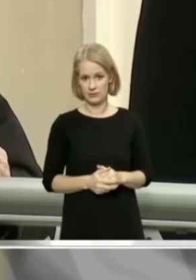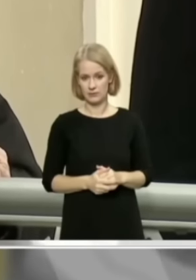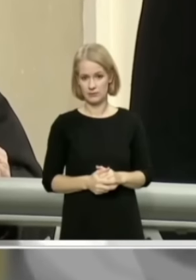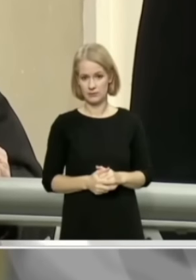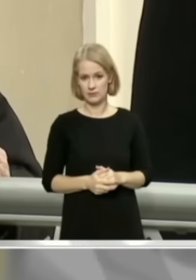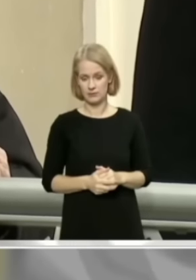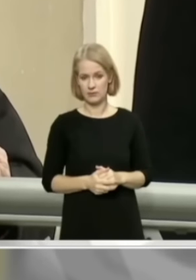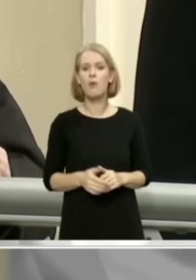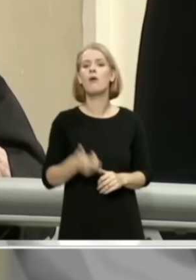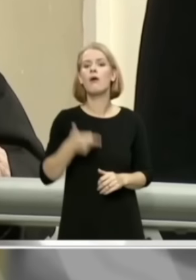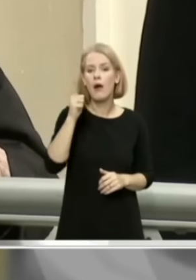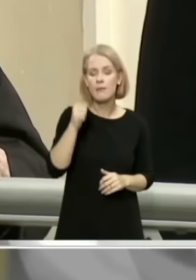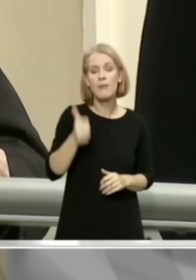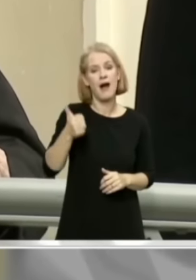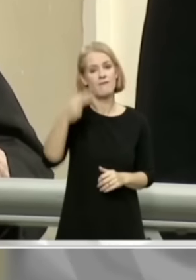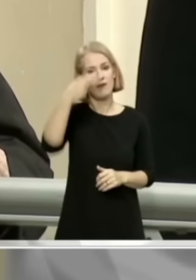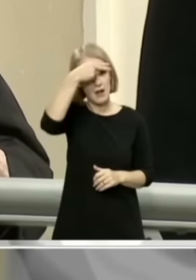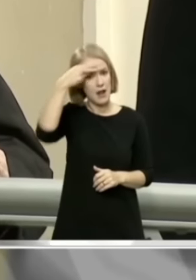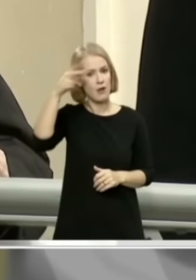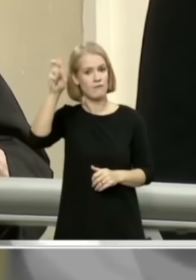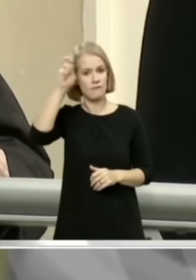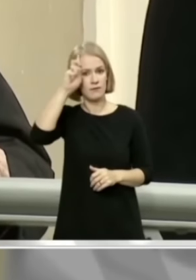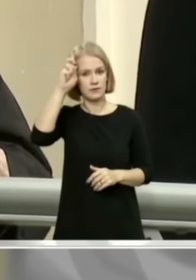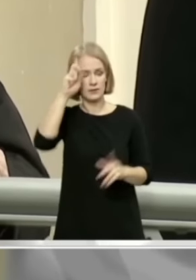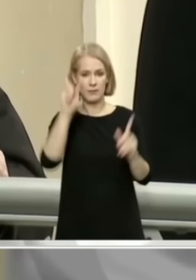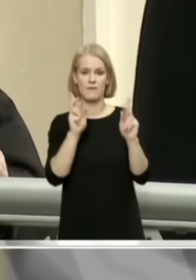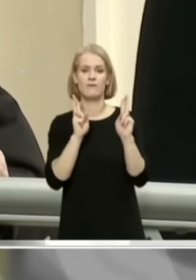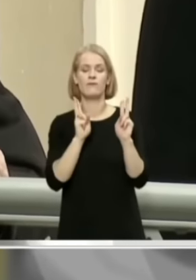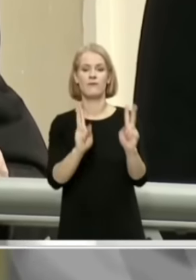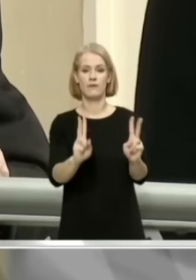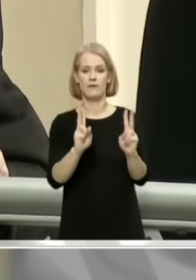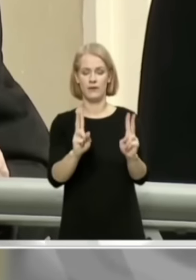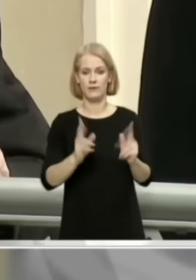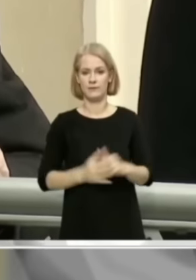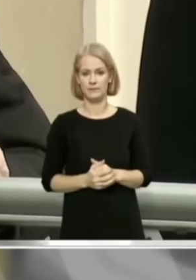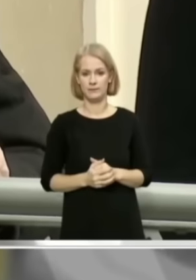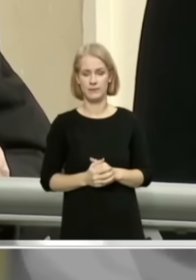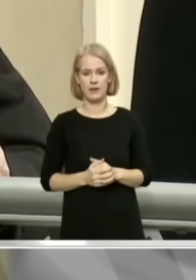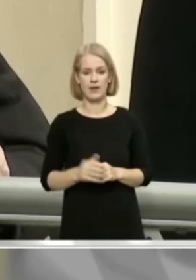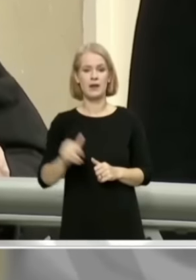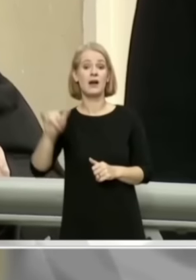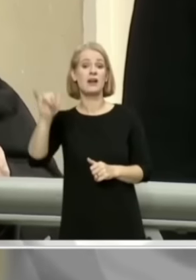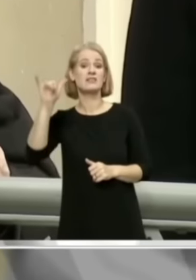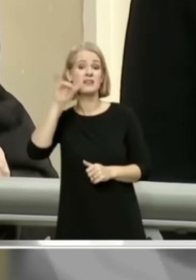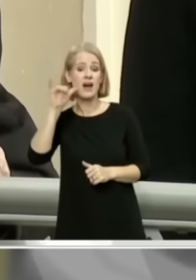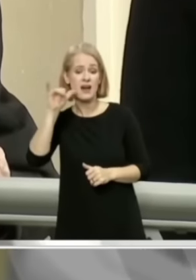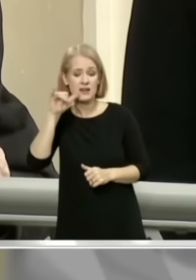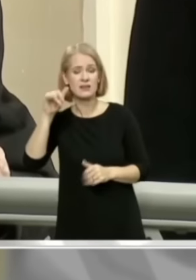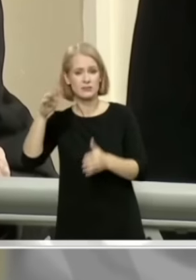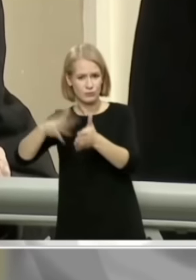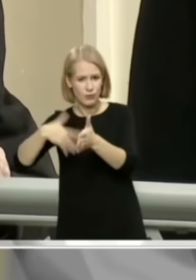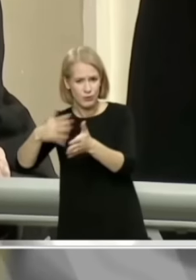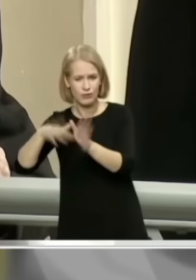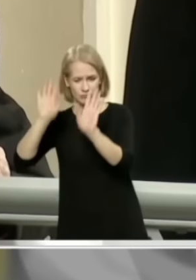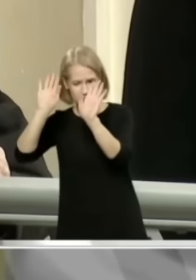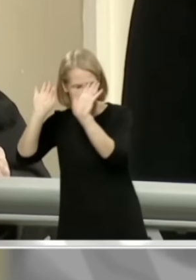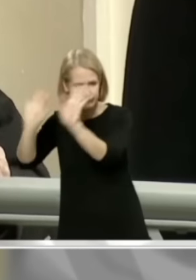kad Lietuva išliktų, o Stalinas nupliktų.